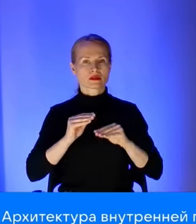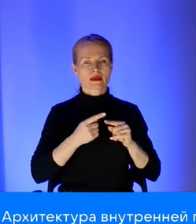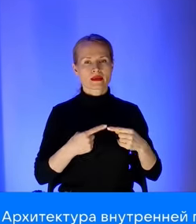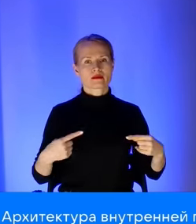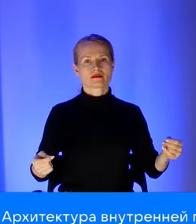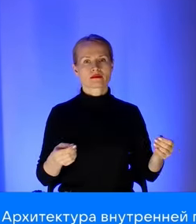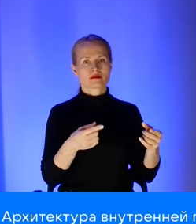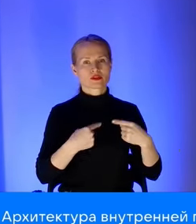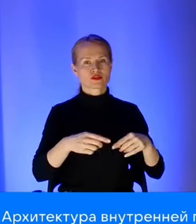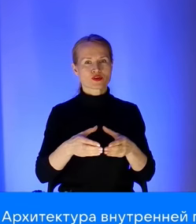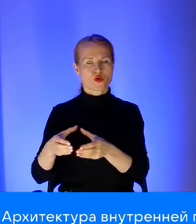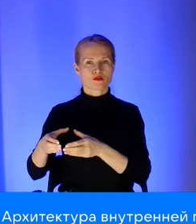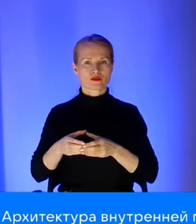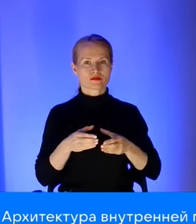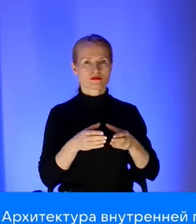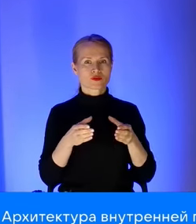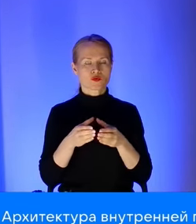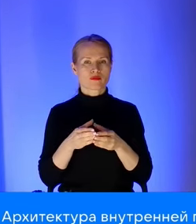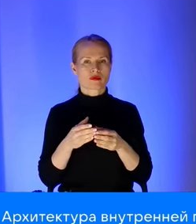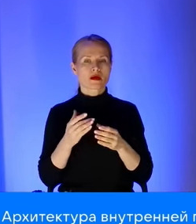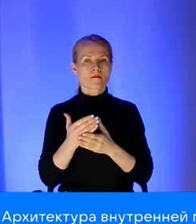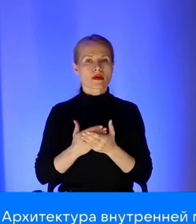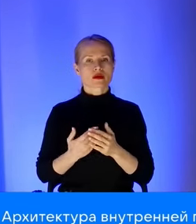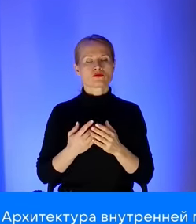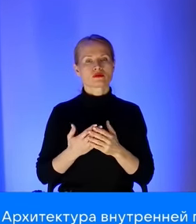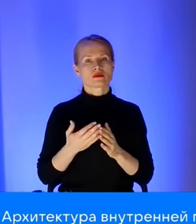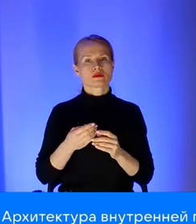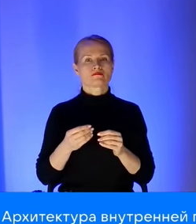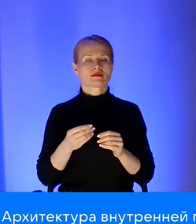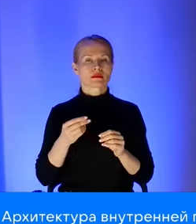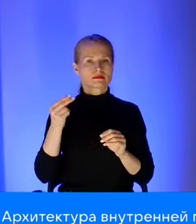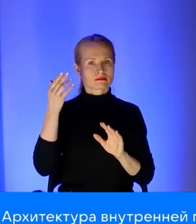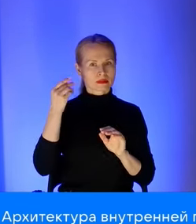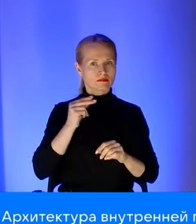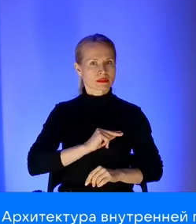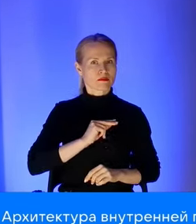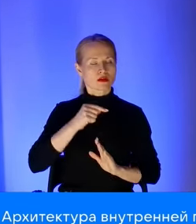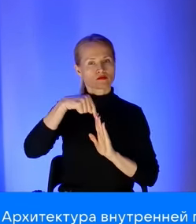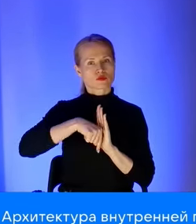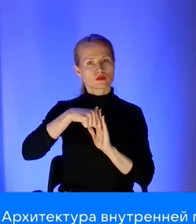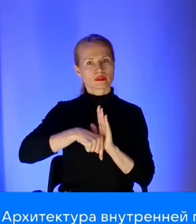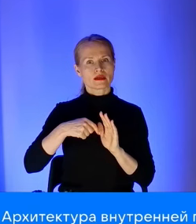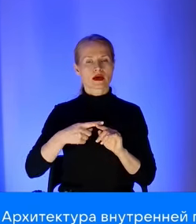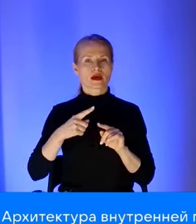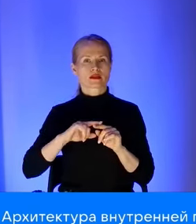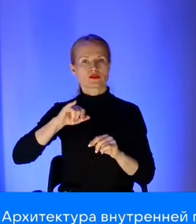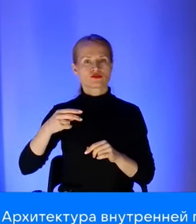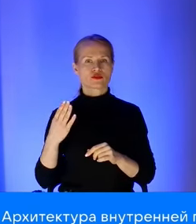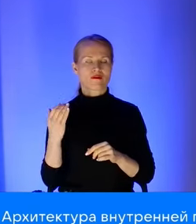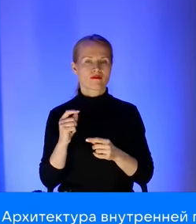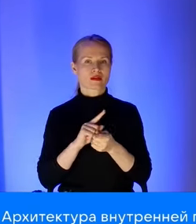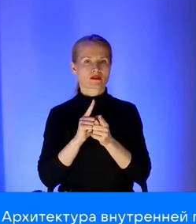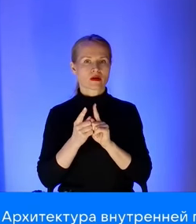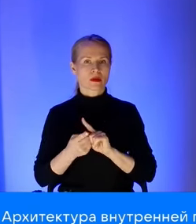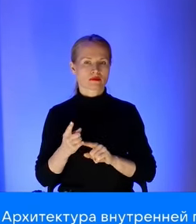сообществ крупные компании этим там занимались внутри какие-то направления там особенно когда вот пошла Вот эта трансформация очень было